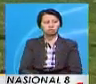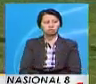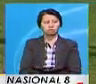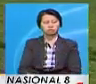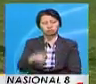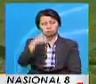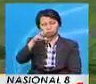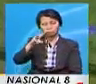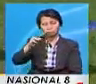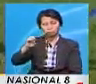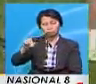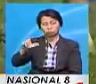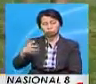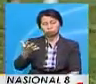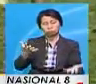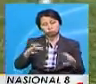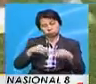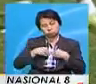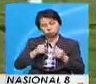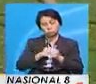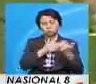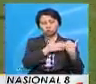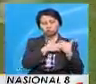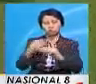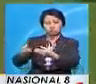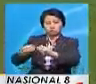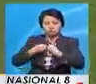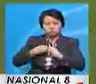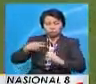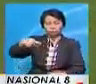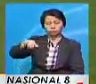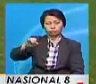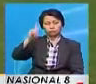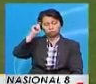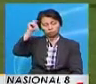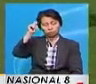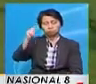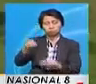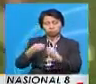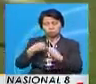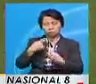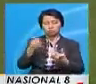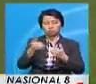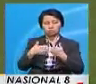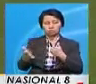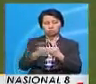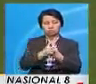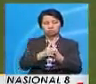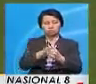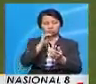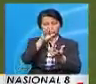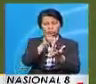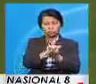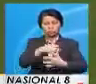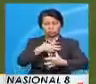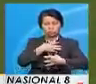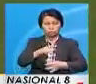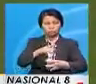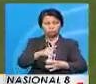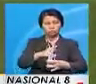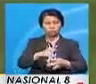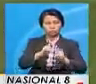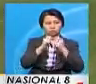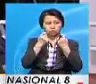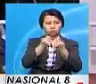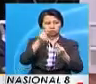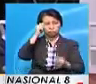m beliau akur dengan kehendak serta tanggungjawab diberikan PBS ant Yang pastinya mahu mengembalikan semula keyakinan peminat skuad